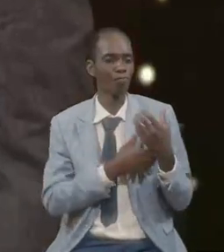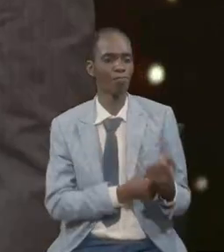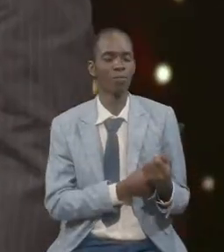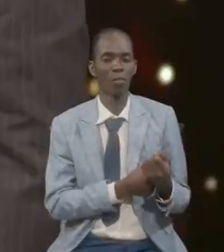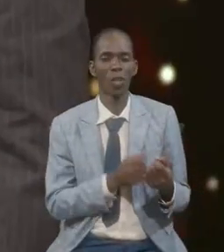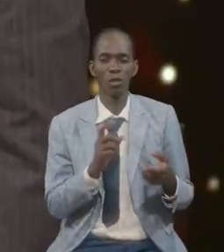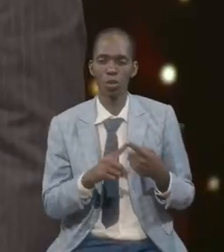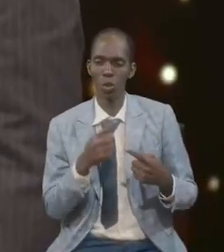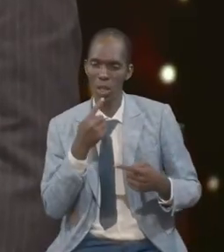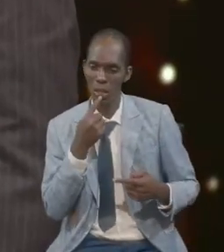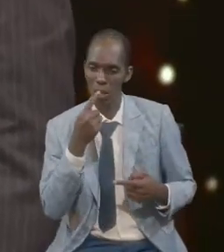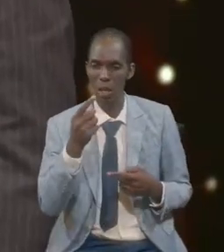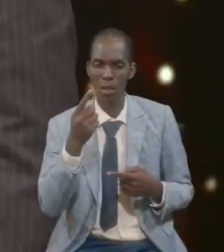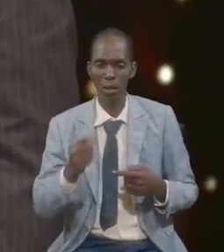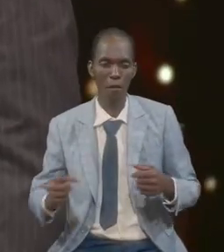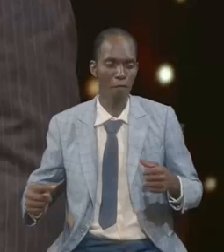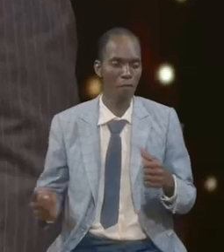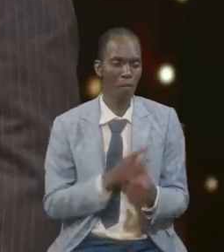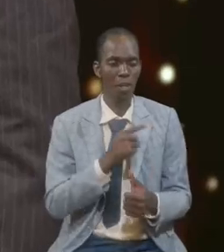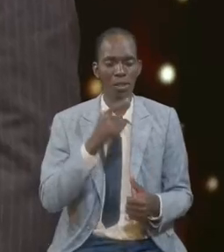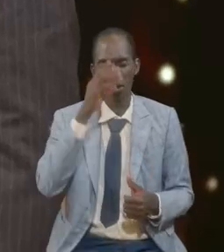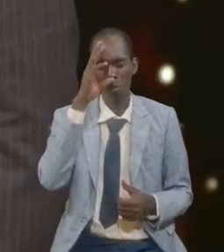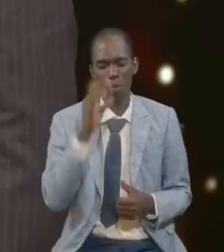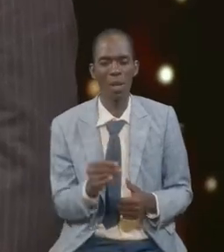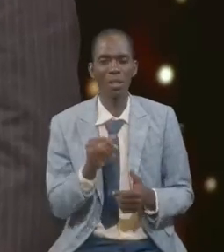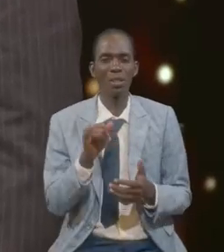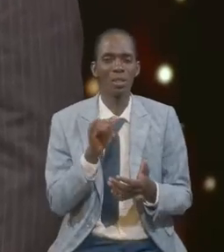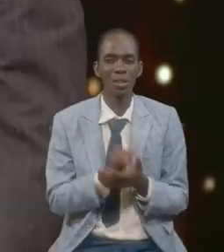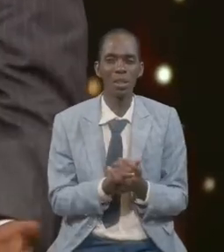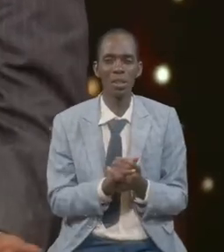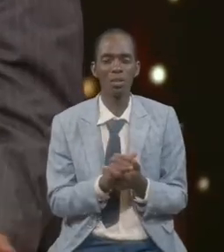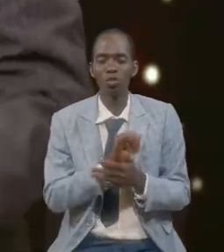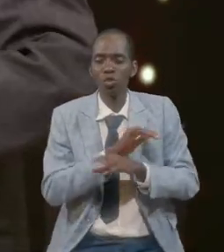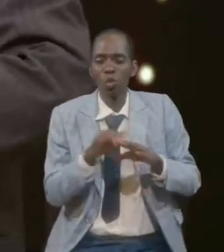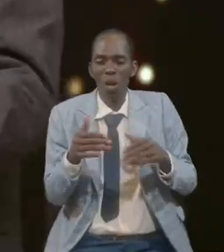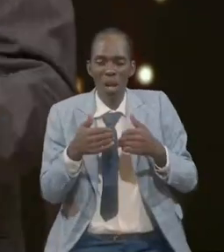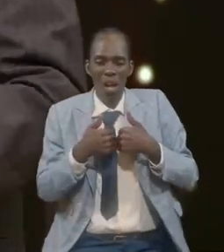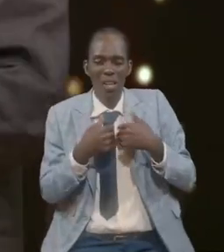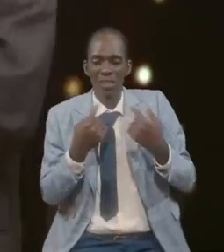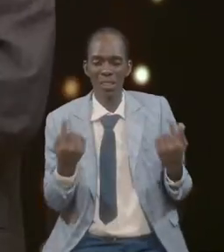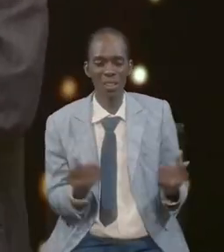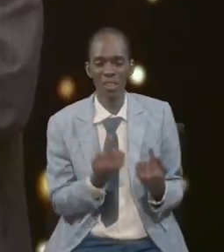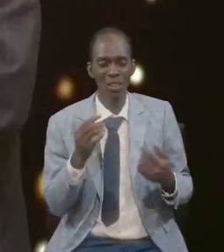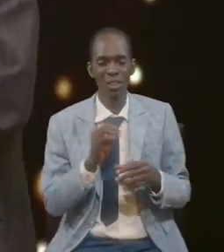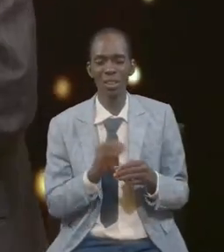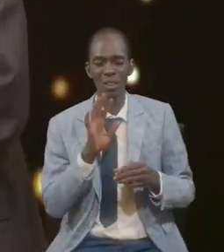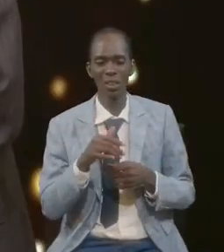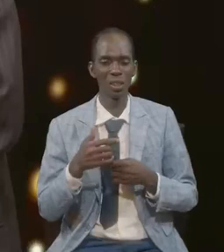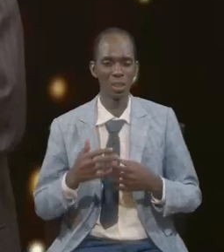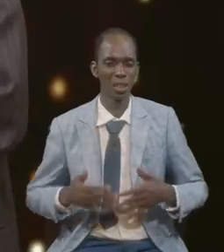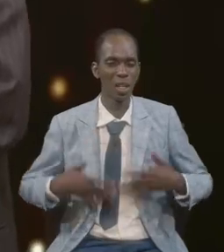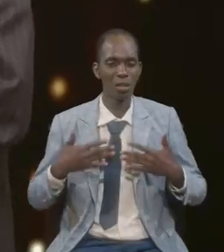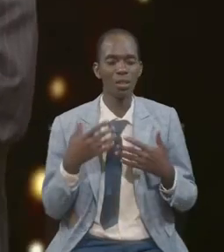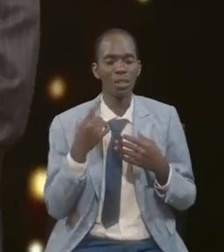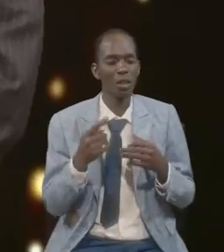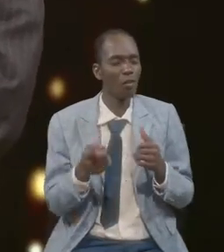audacieux de tenter le premier homme qui n'avait pas de péché dans sa vie, la première femme qui n'avait pas de péché